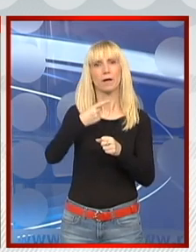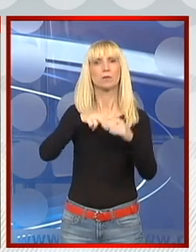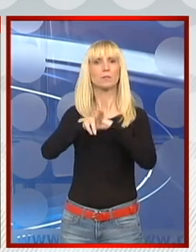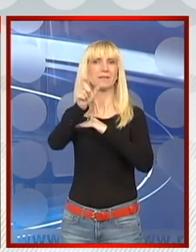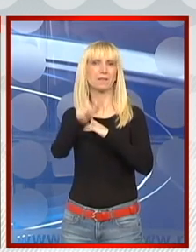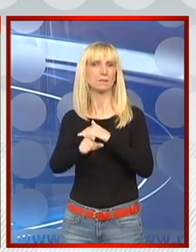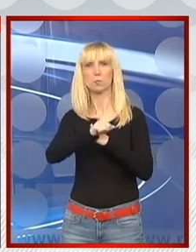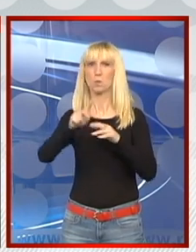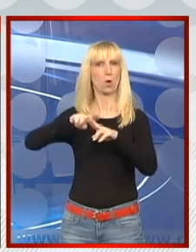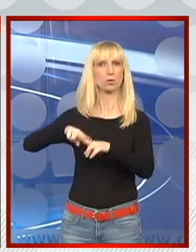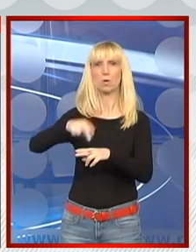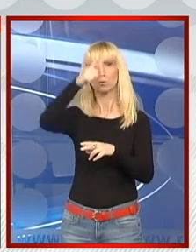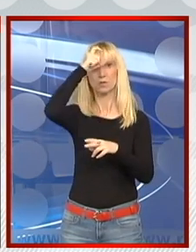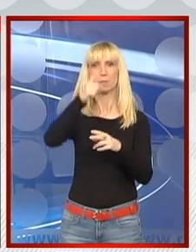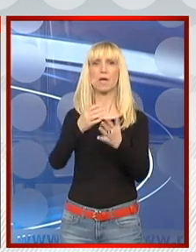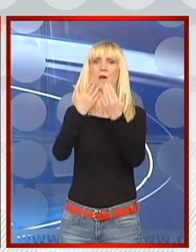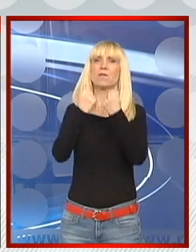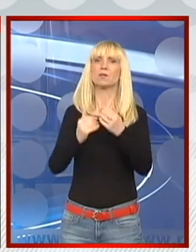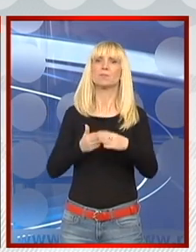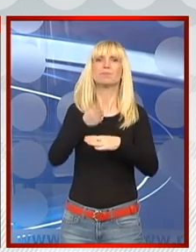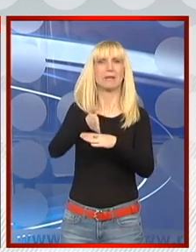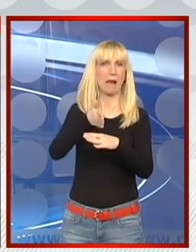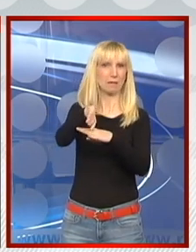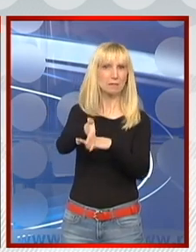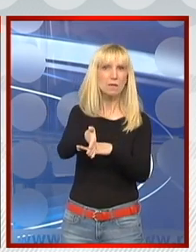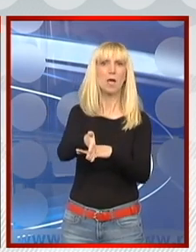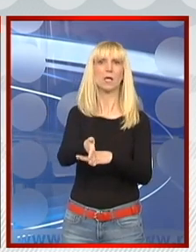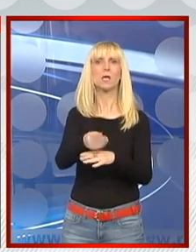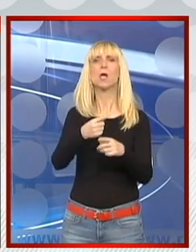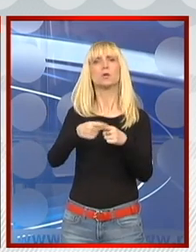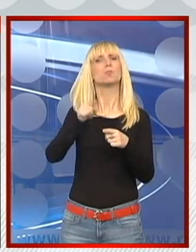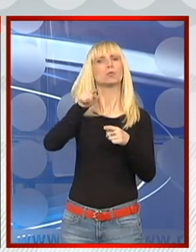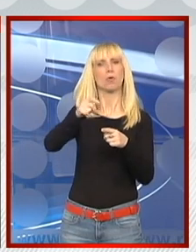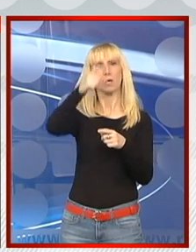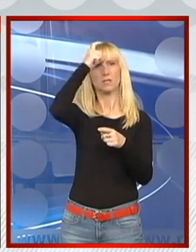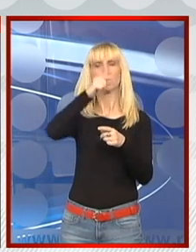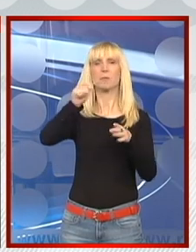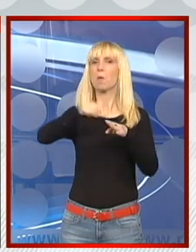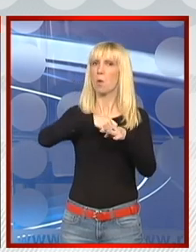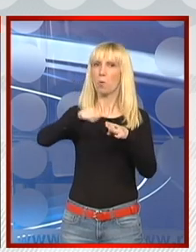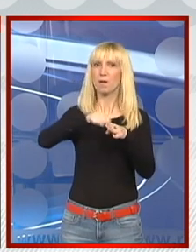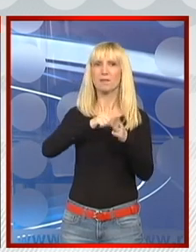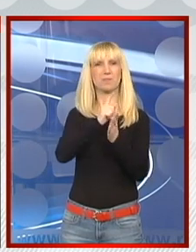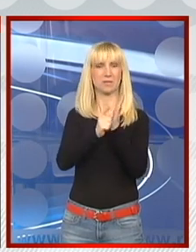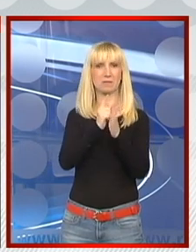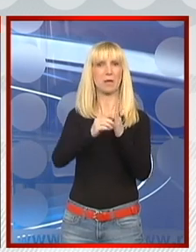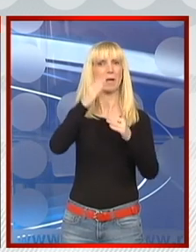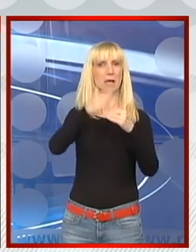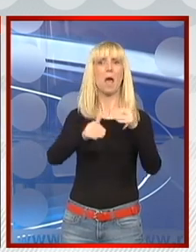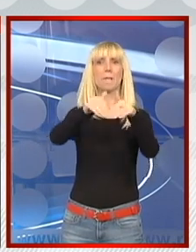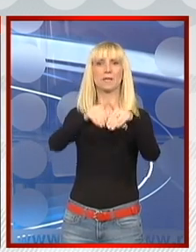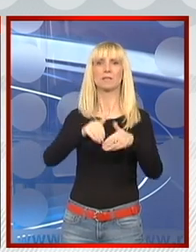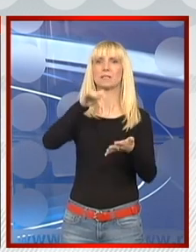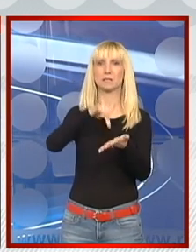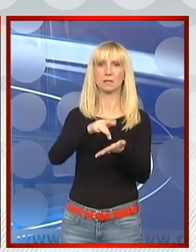migranti ne ostaju u Srbiji, već su u tranzitu. I da upravo zbog tog Srbija obnavlja privremene prihvatne